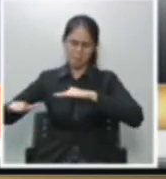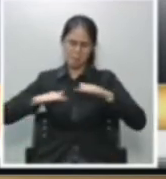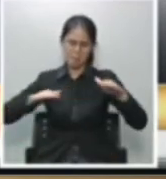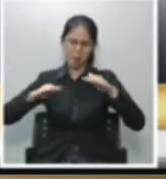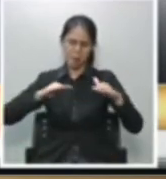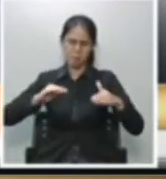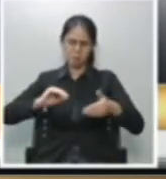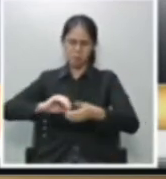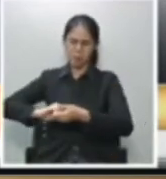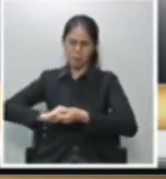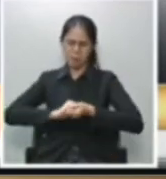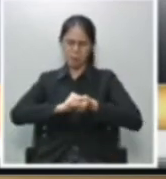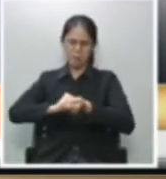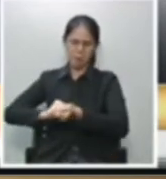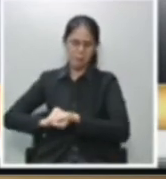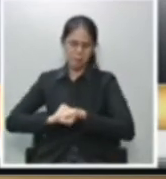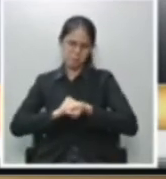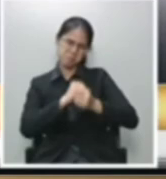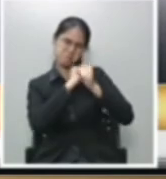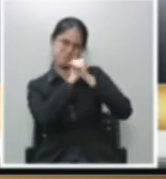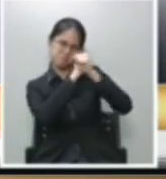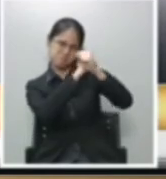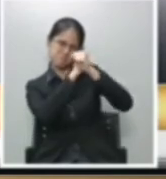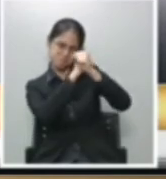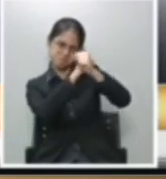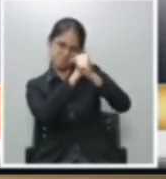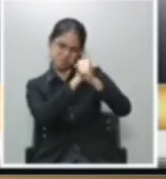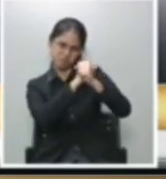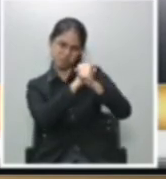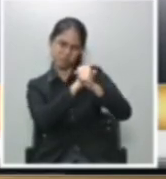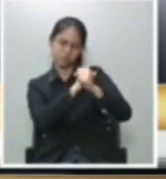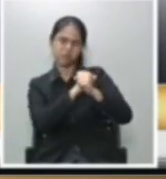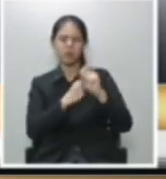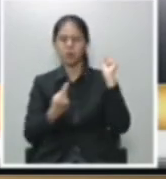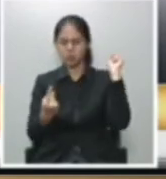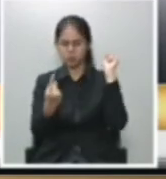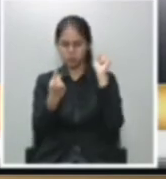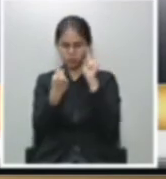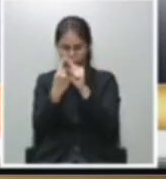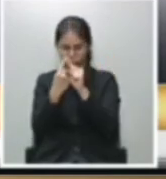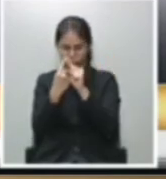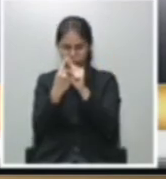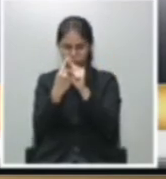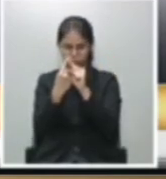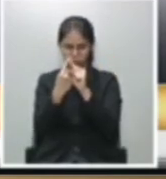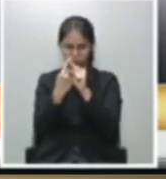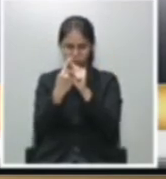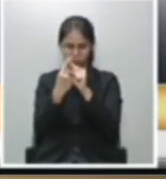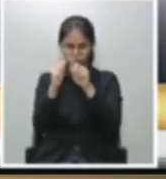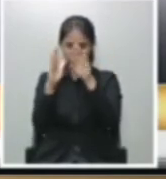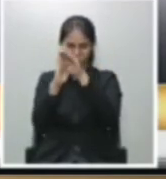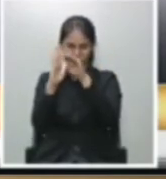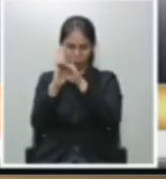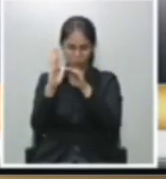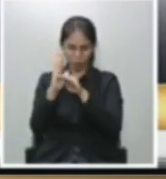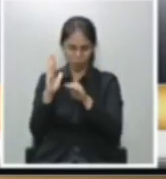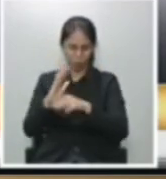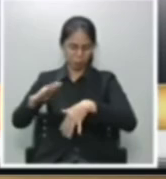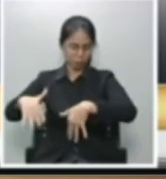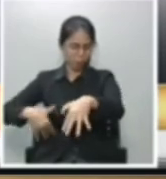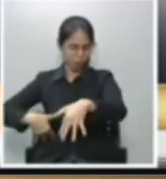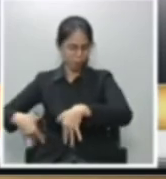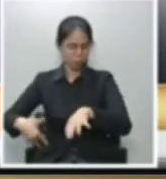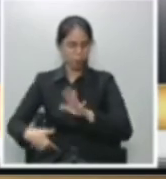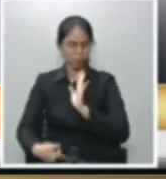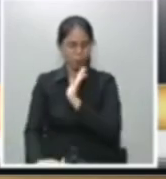วมกับการต่อต้านเผด็จการในรูปแบบซึ่งเป็นกระบวนการของประชาชน